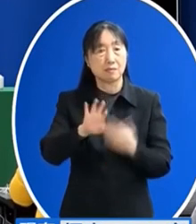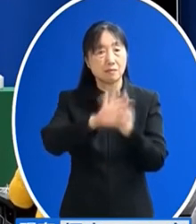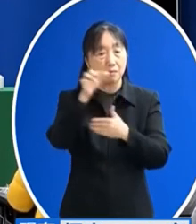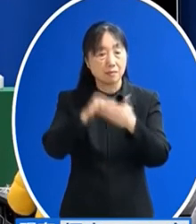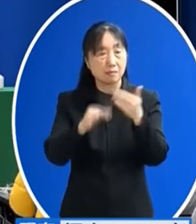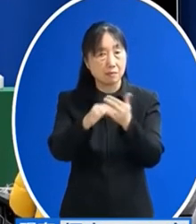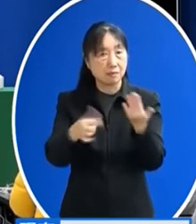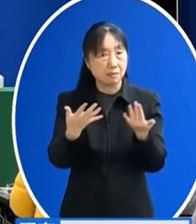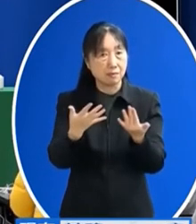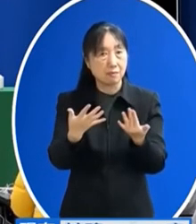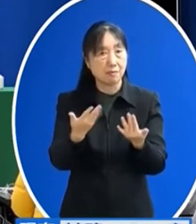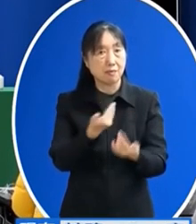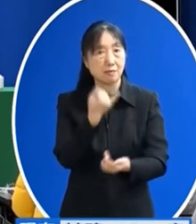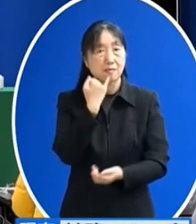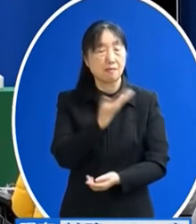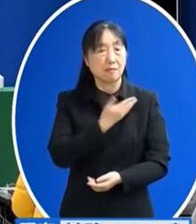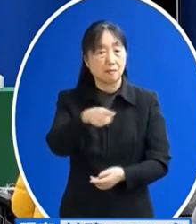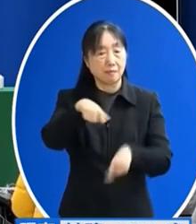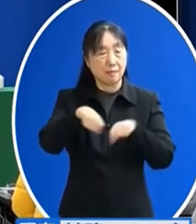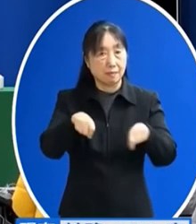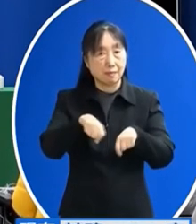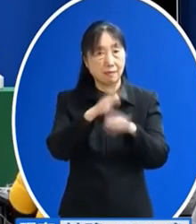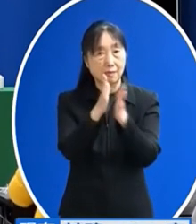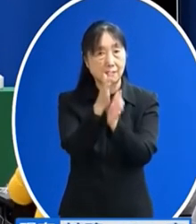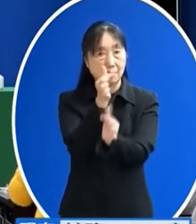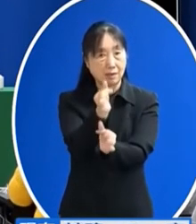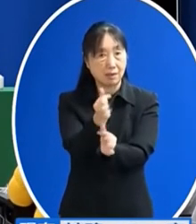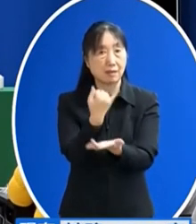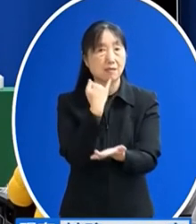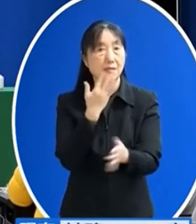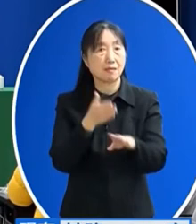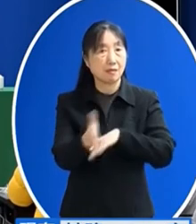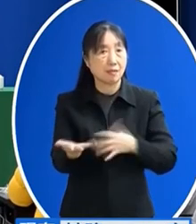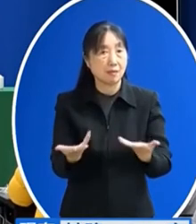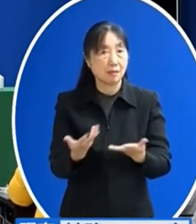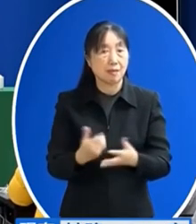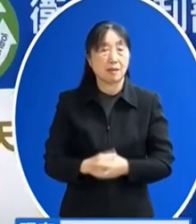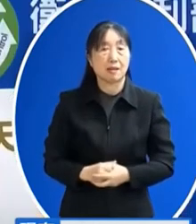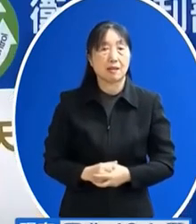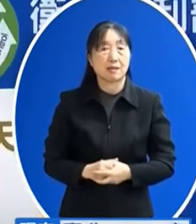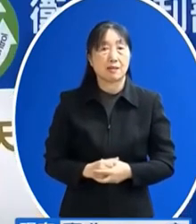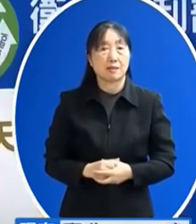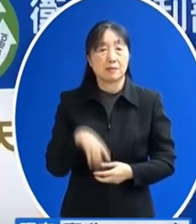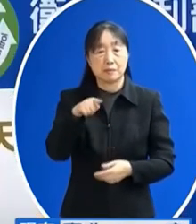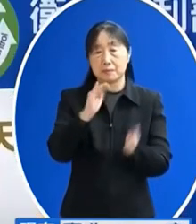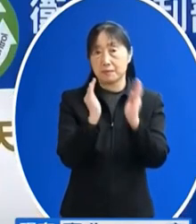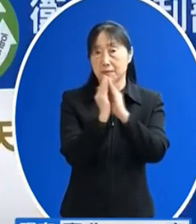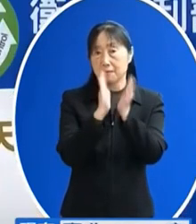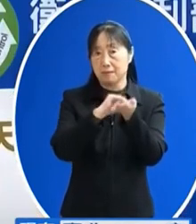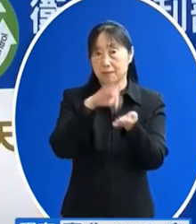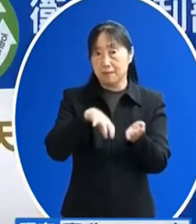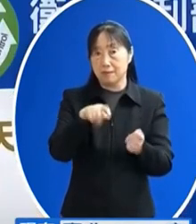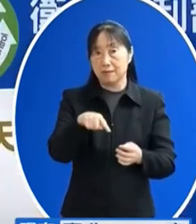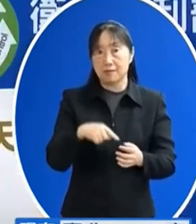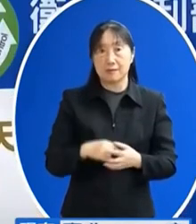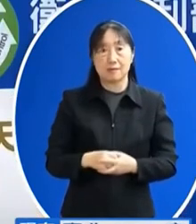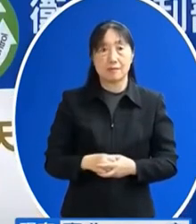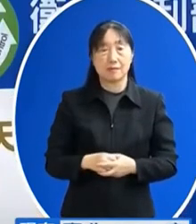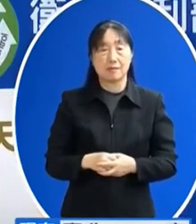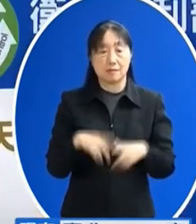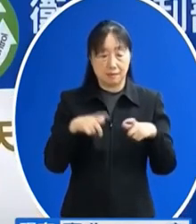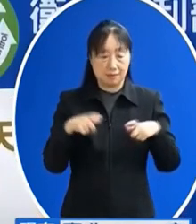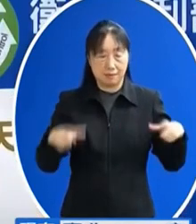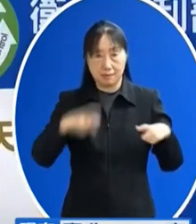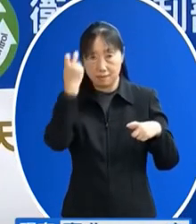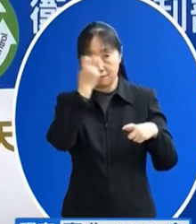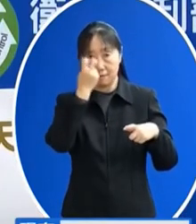然后才可以让这个清零计划来完成通过？ 整个布桃的一个哈这样的一个扩大